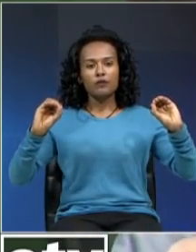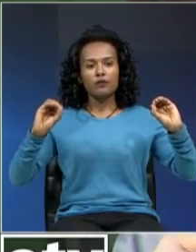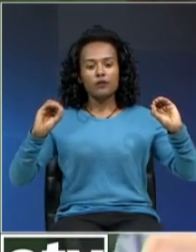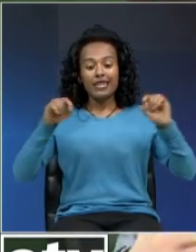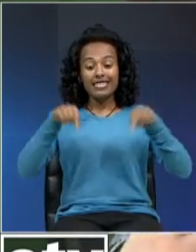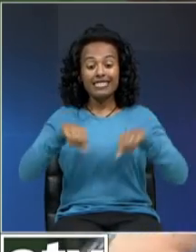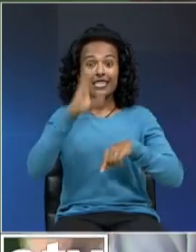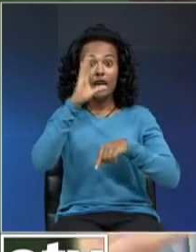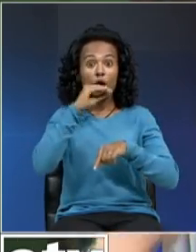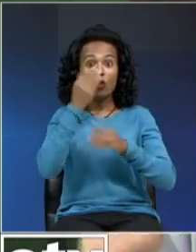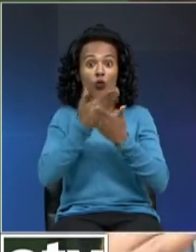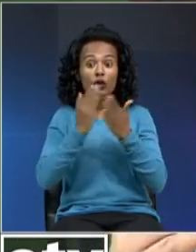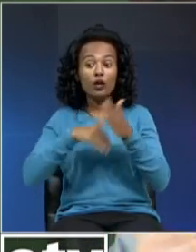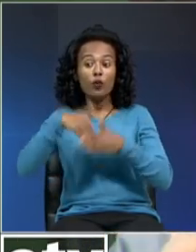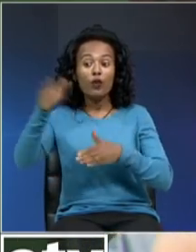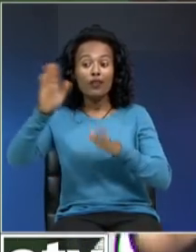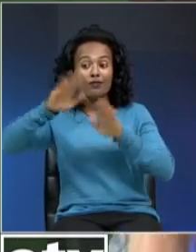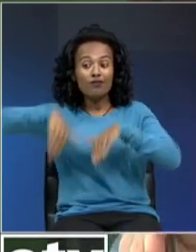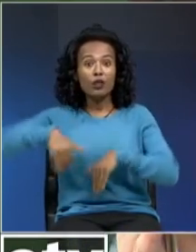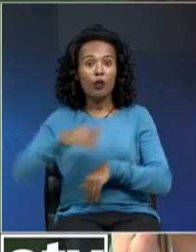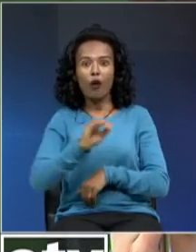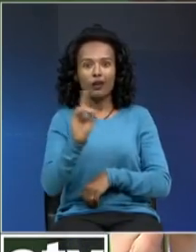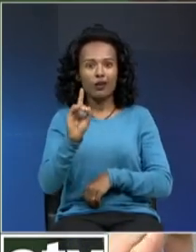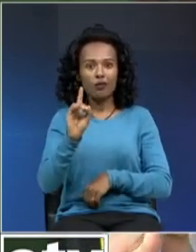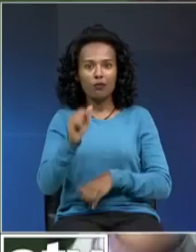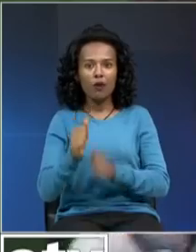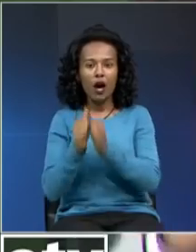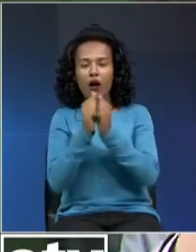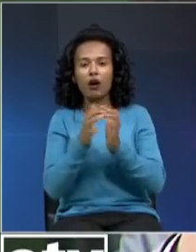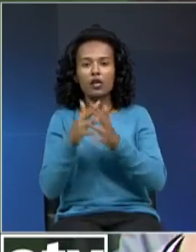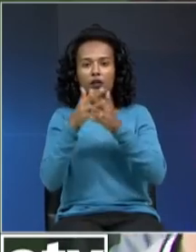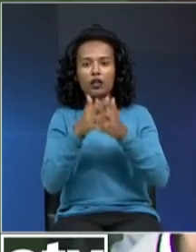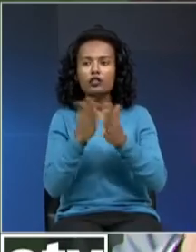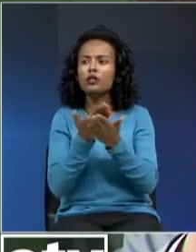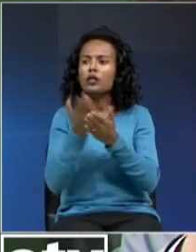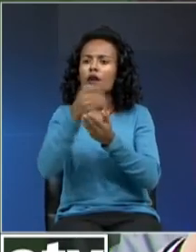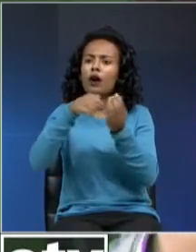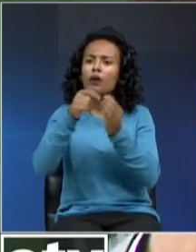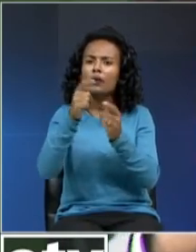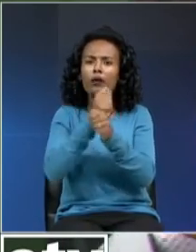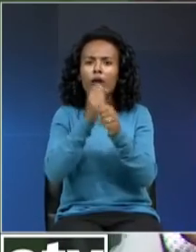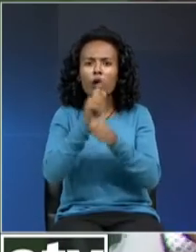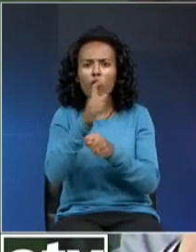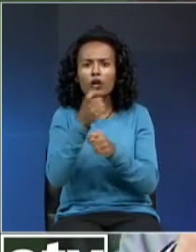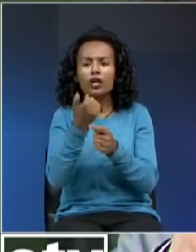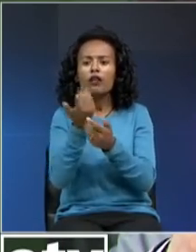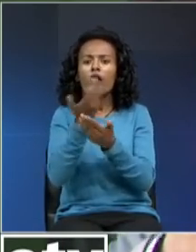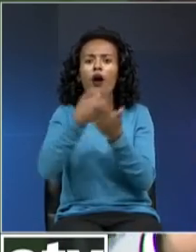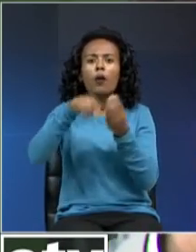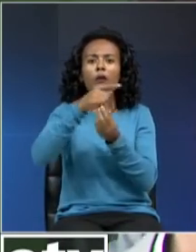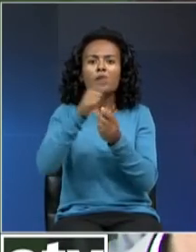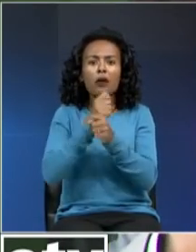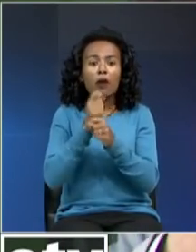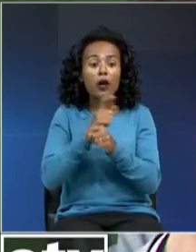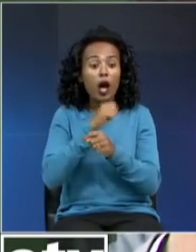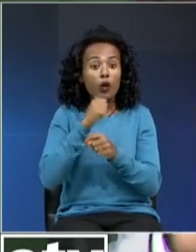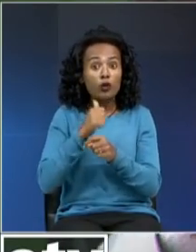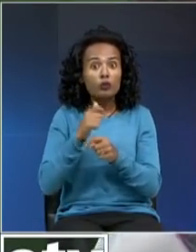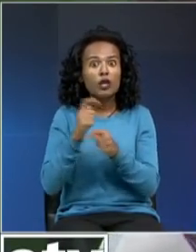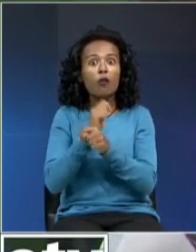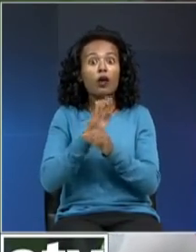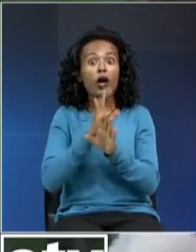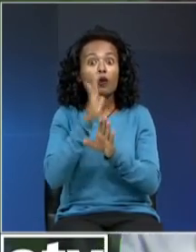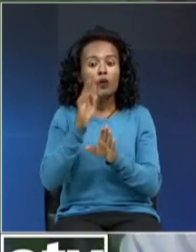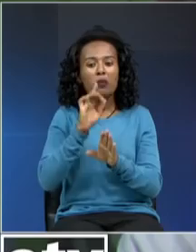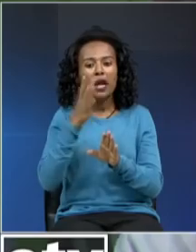እዚህ ያወራነውን ነገር ወጥተን የምንተወው ሳይሆን በጋራ እየተቀናጀን የተካባቢ ተግባራዊ ሆነ የተካባቢ ተግባራዊ አልሆነም ተግባራዊ ያላደረጉት ለምን